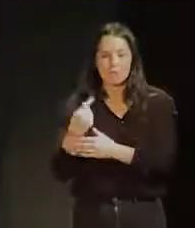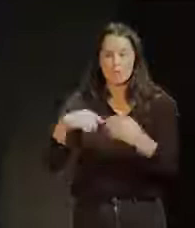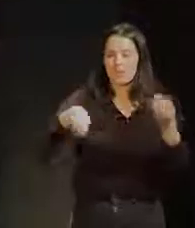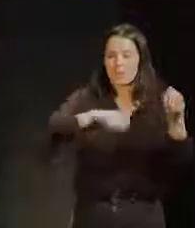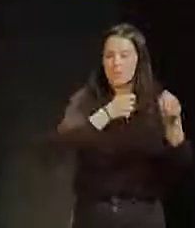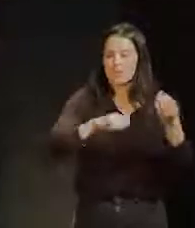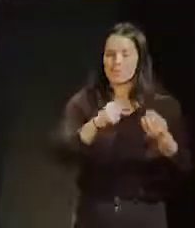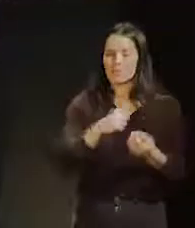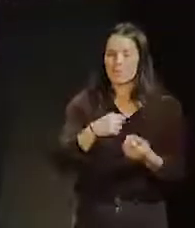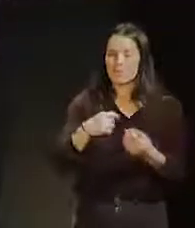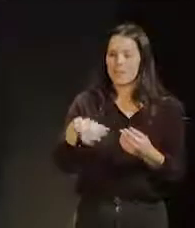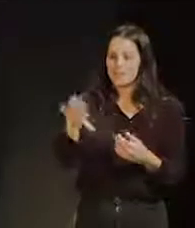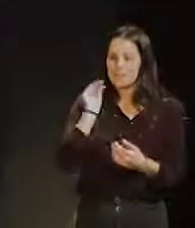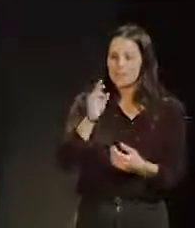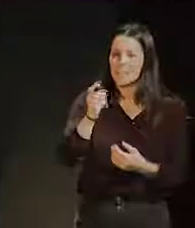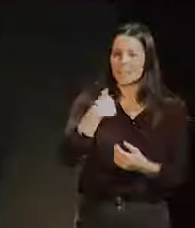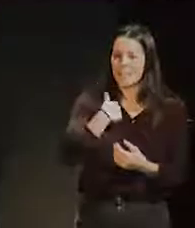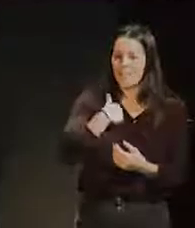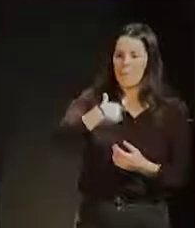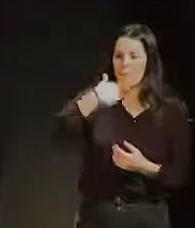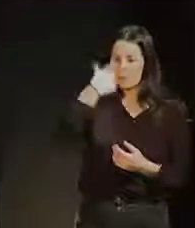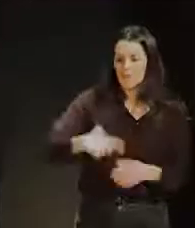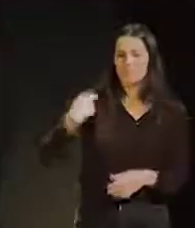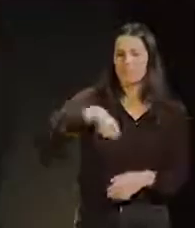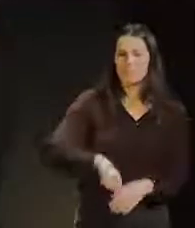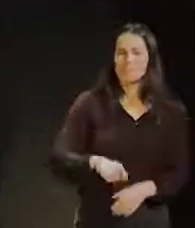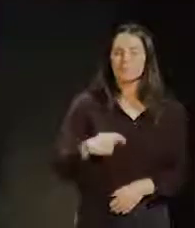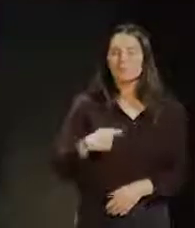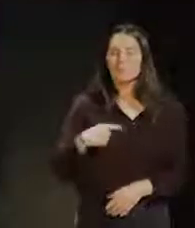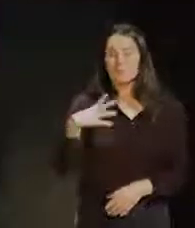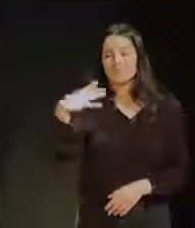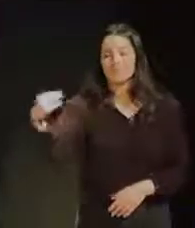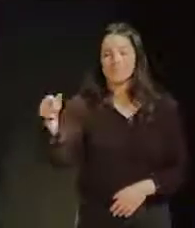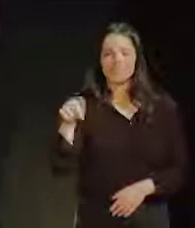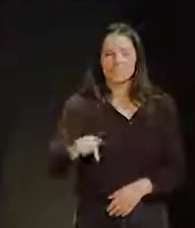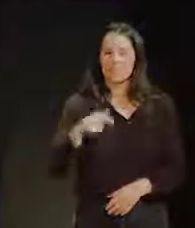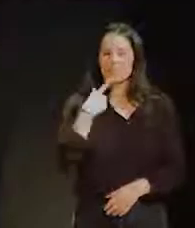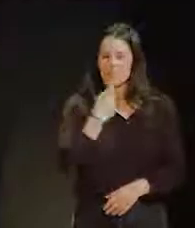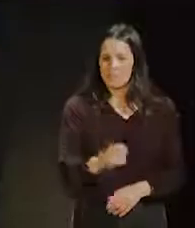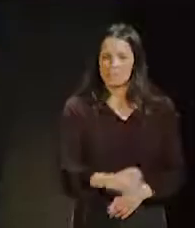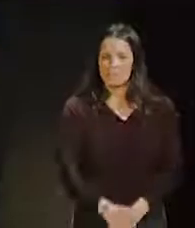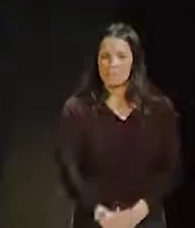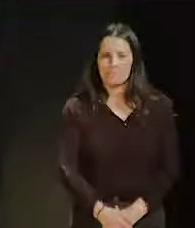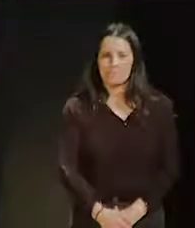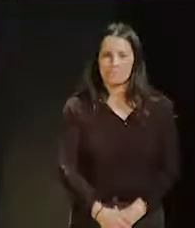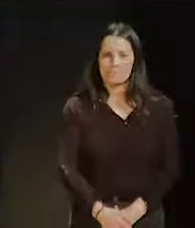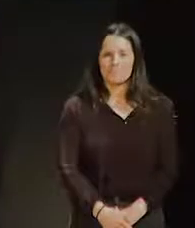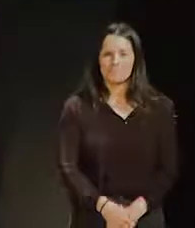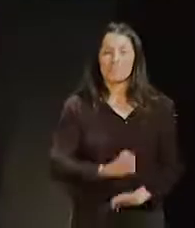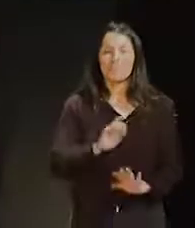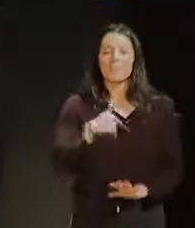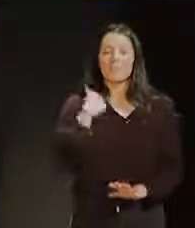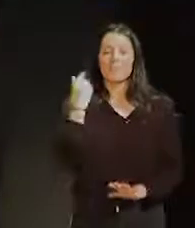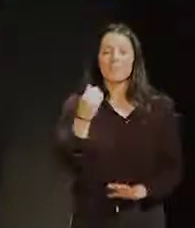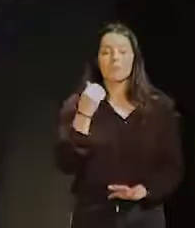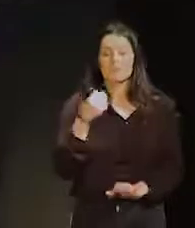professionista. E è passato molto tempo per arrivare a questo momento, anche perché, come